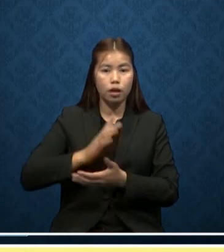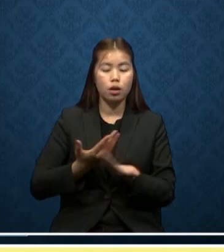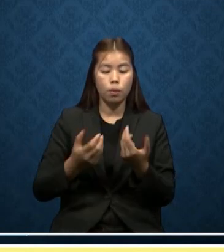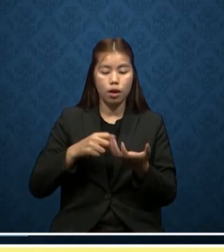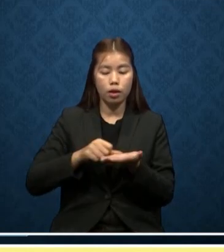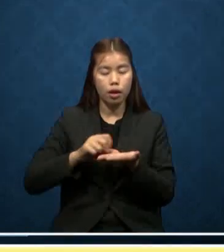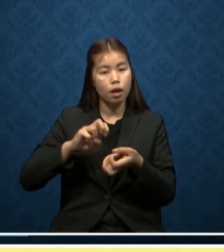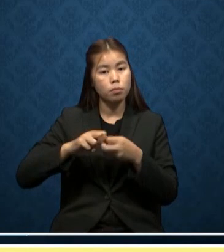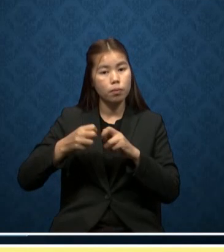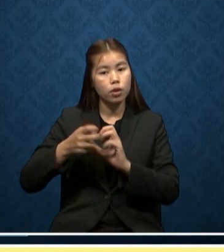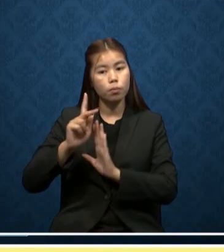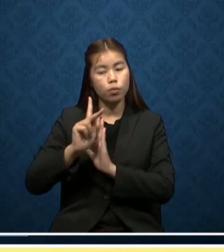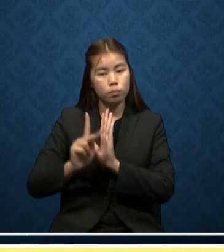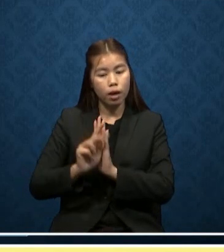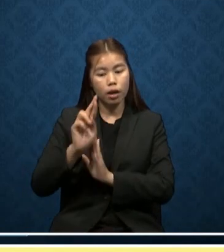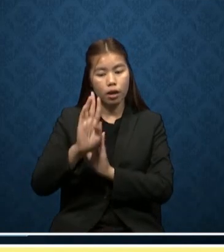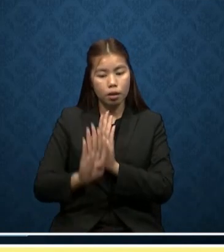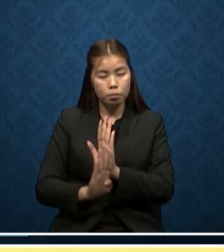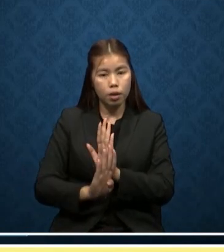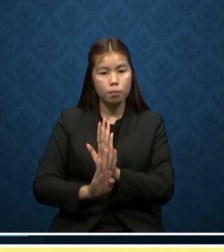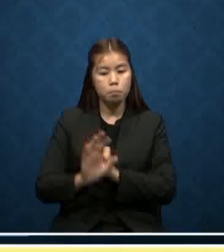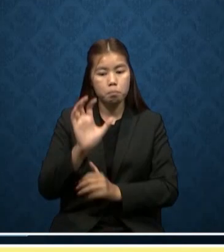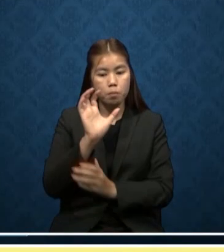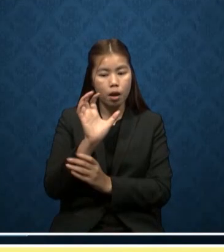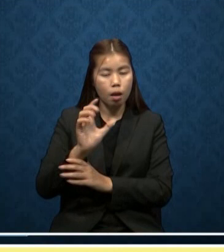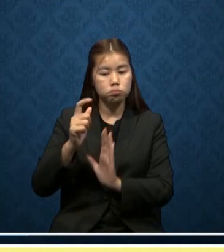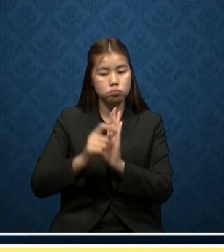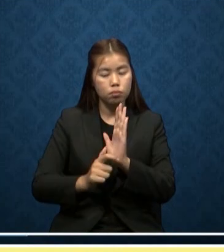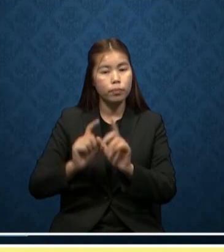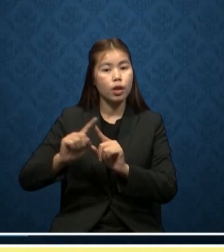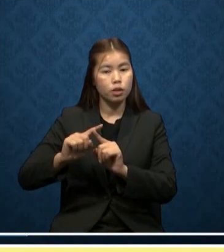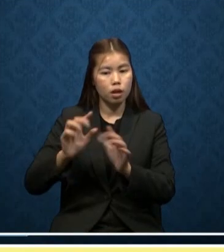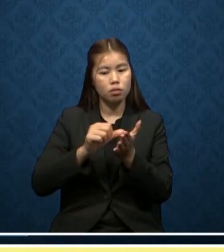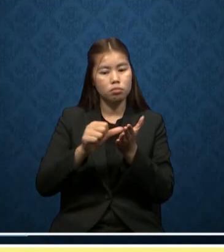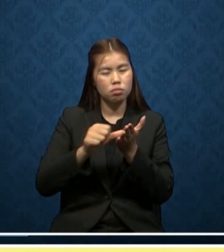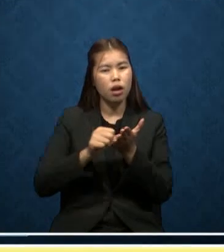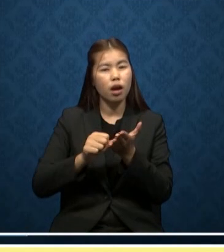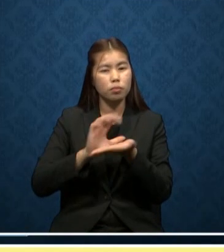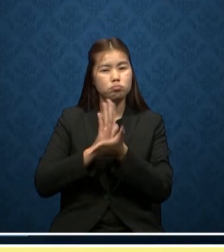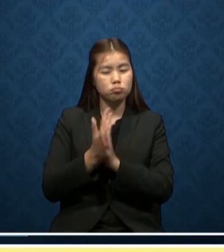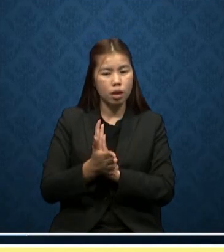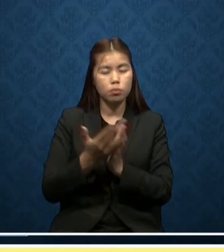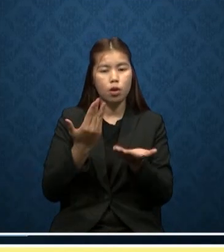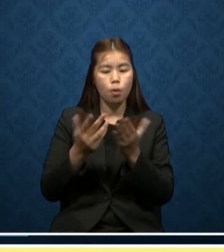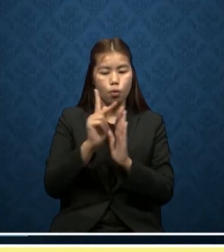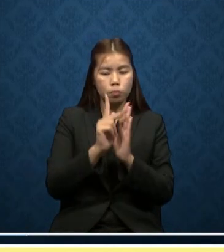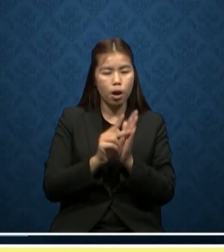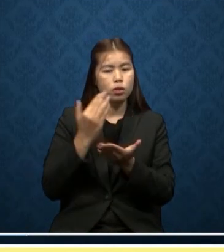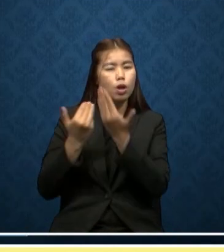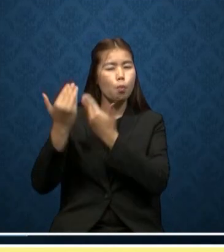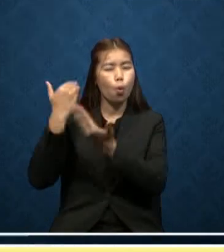เพิ่มเติมกฎหมายกฎระเบียบข้อบังคับรวมทั้งการยกเลิกกฎหมายที่ล้าสมัยไม่สอดคล้องกับสถานการณ์